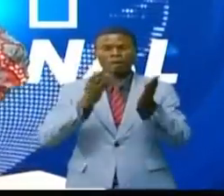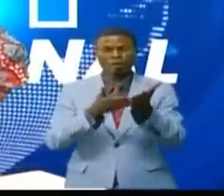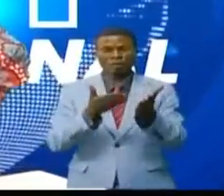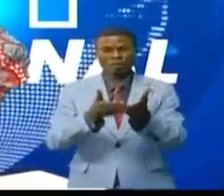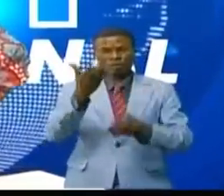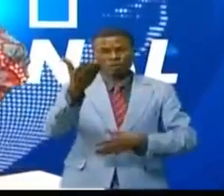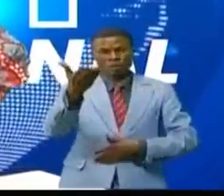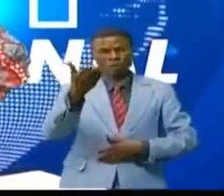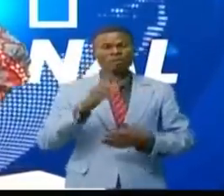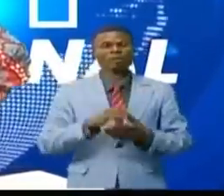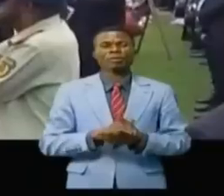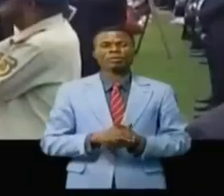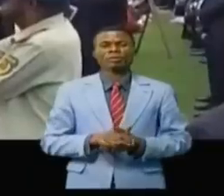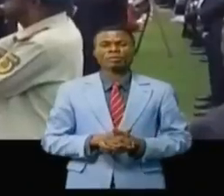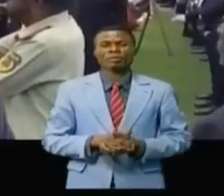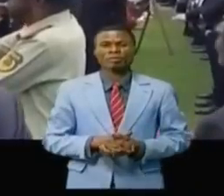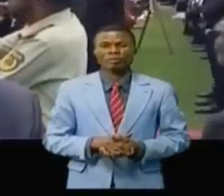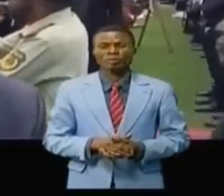fils Matondo.